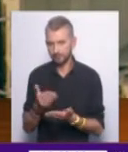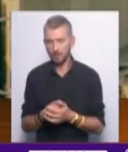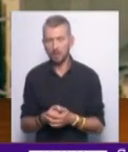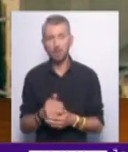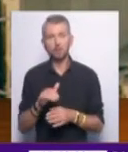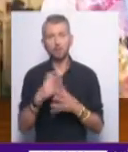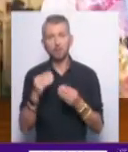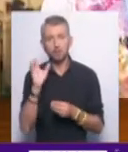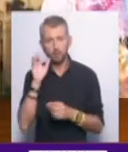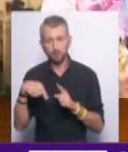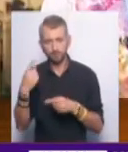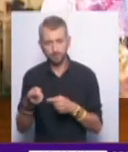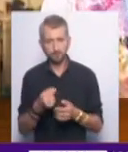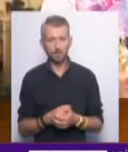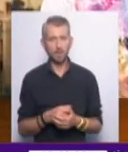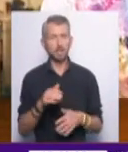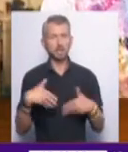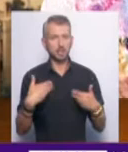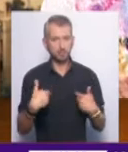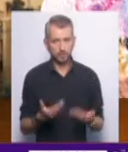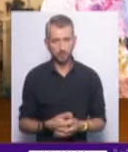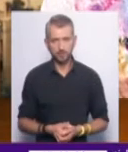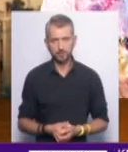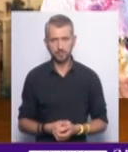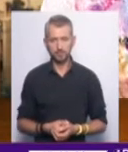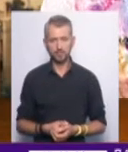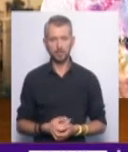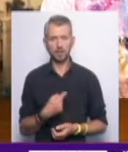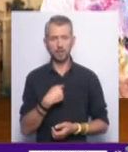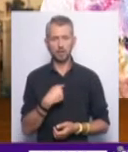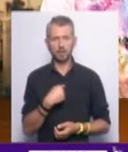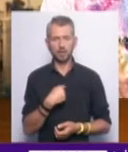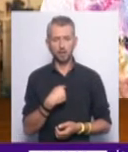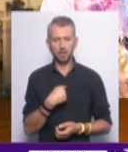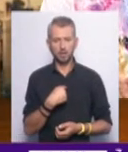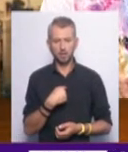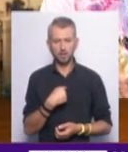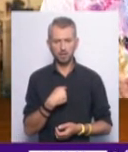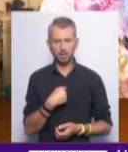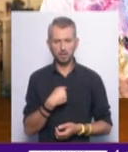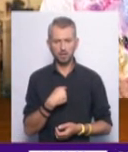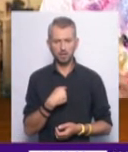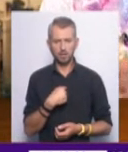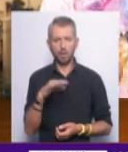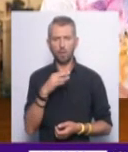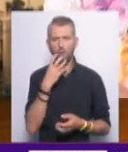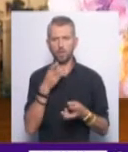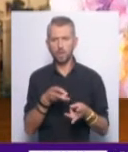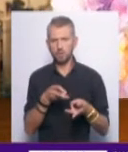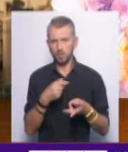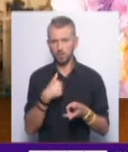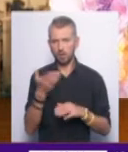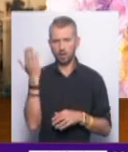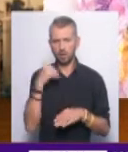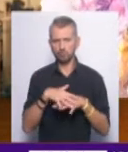ви в ефірі. Здравствуйте. Добрий день. А я когда-то обращалась, уже у меня вопрос по поводу отопления. У нас раньше